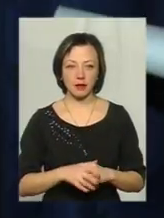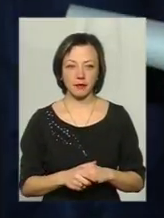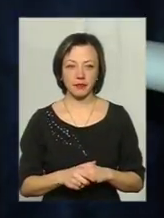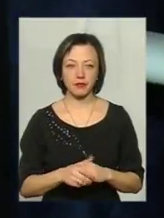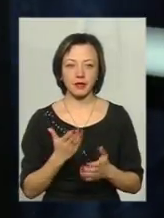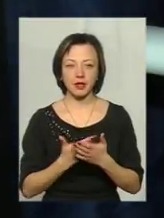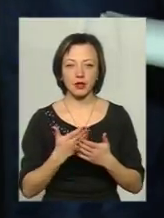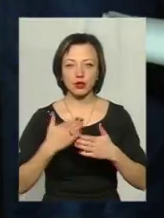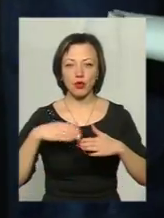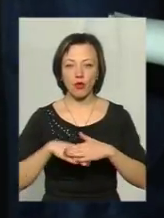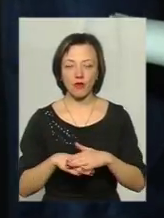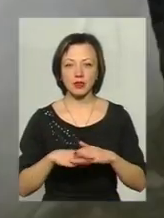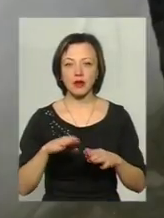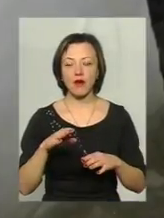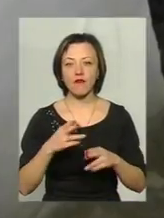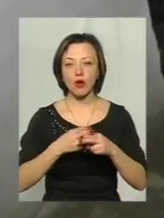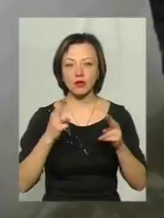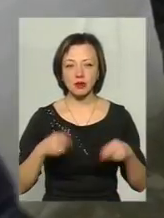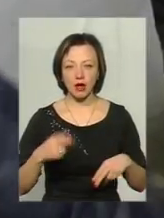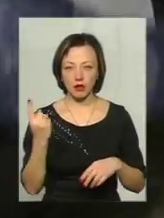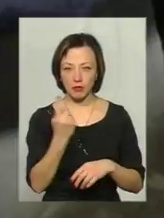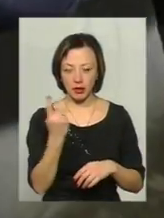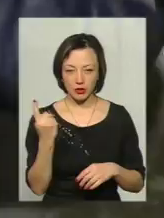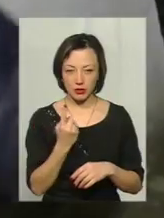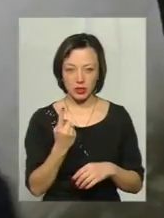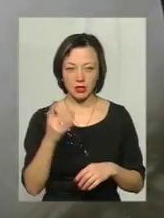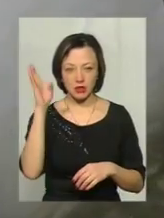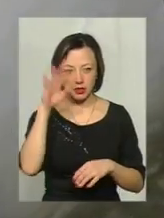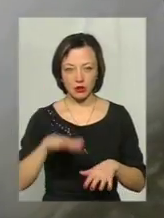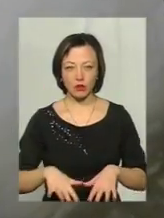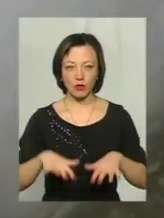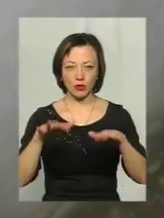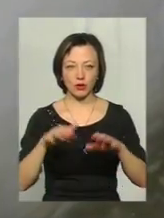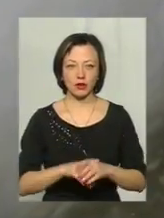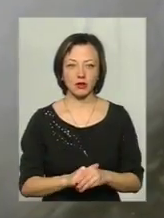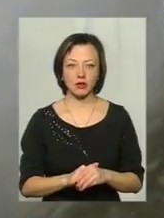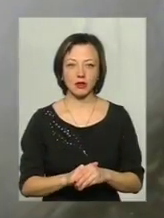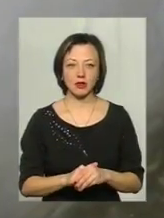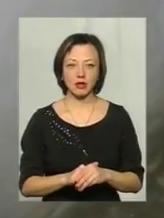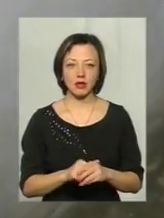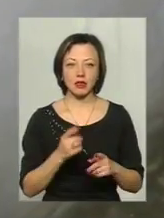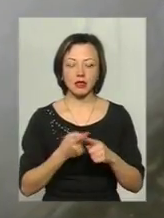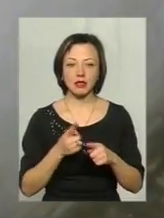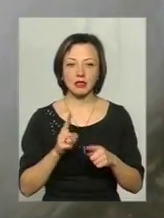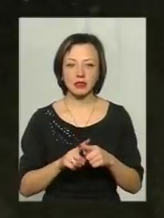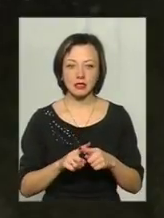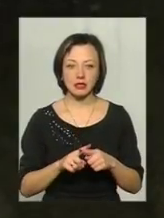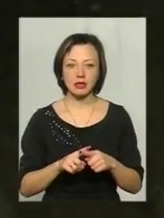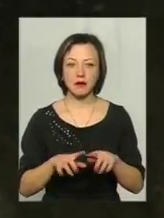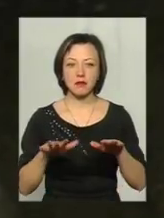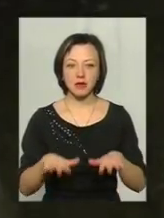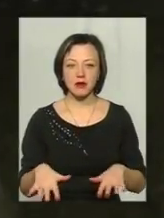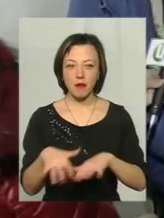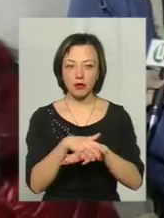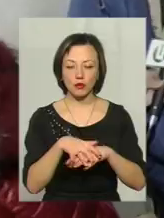До прикладу, сховище, що під Хмельницькою автостанцією номер 1, затоплене водою. Це місце масового скупчення людей, і в місці масового